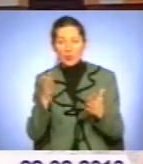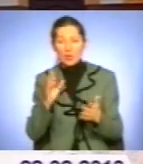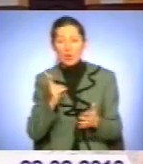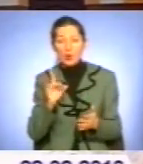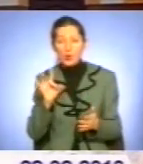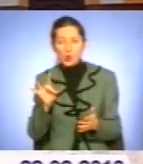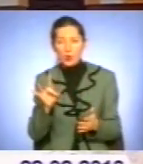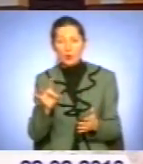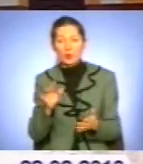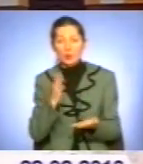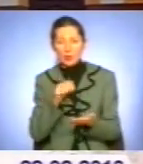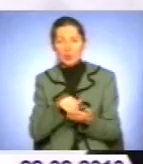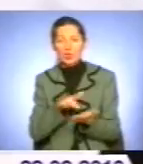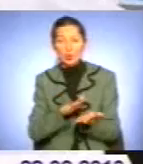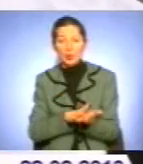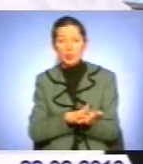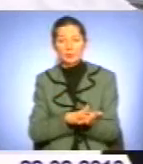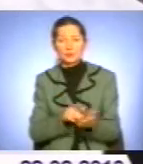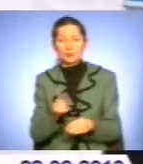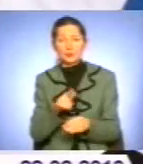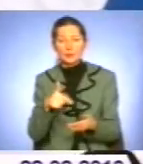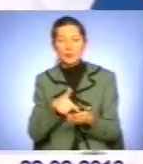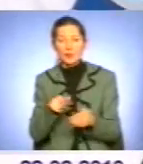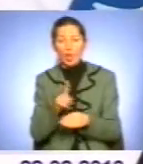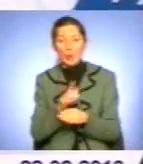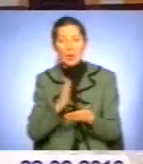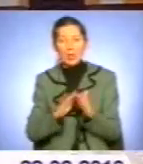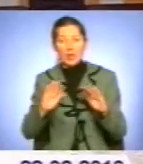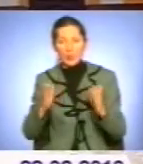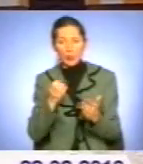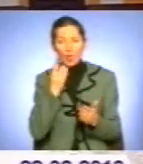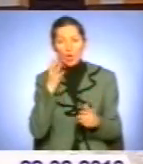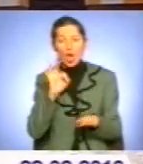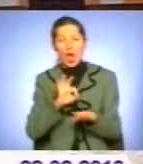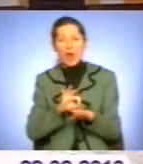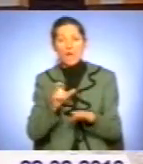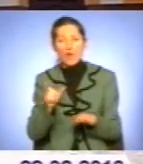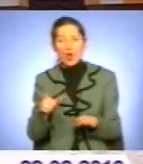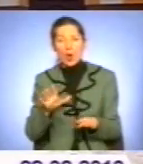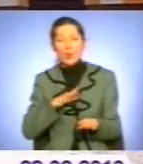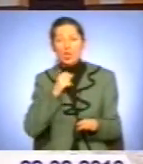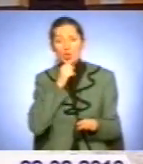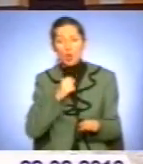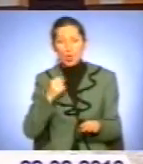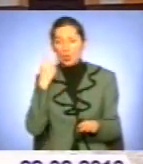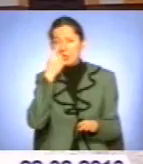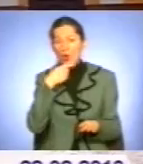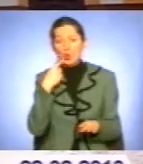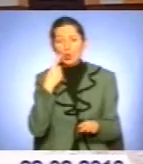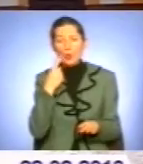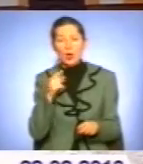кору зареєструються. По місту Тернополі в нас є випадок, коли хвора була доросла особа,